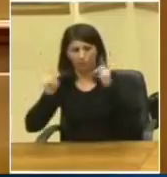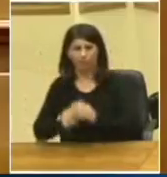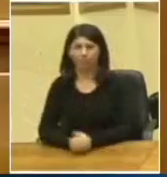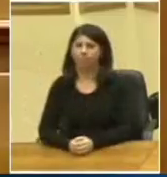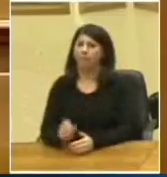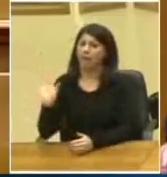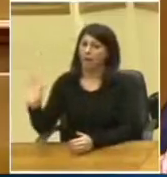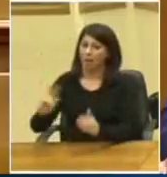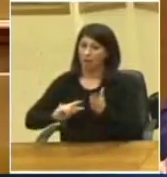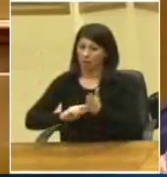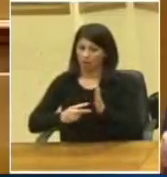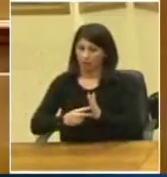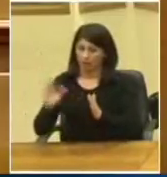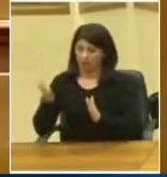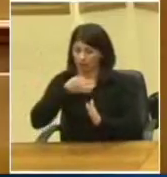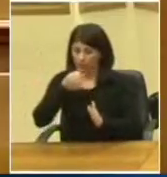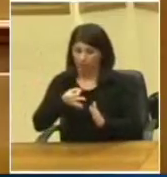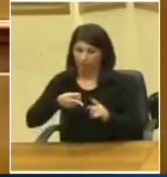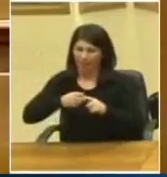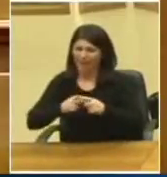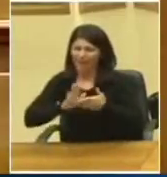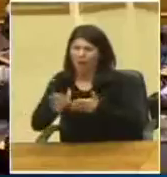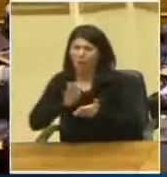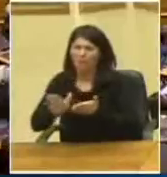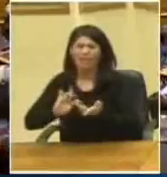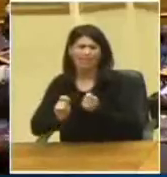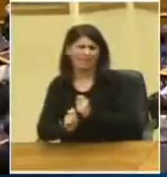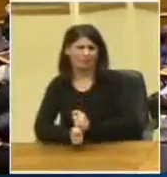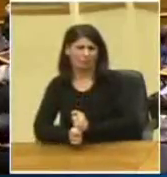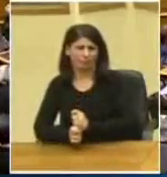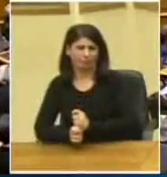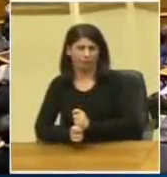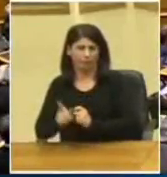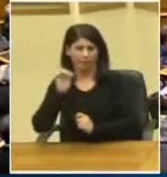Προσέξτε όμως, μιας και μιλάμε για εργαλειοποίηση, κυρίες και κύριοι συνάδελφοι.